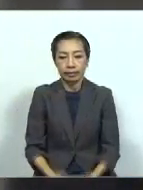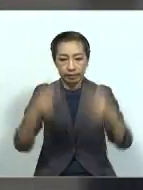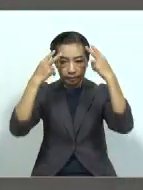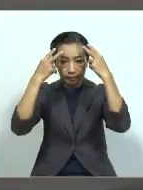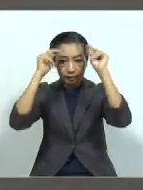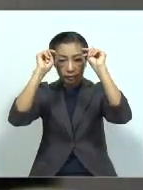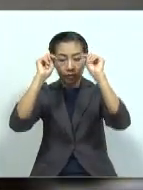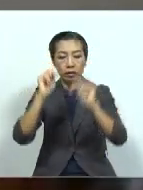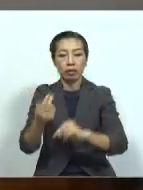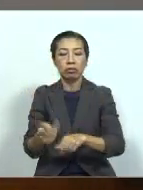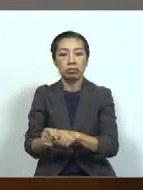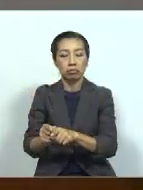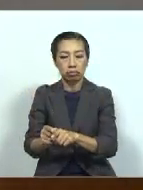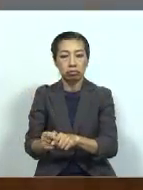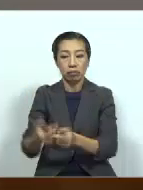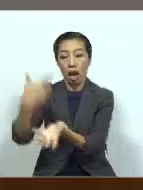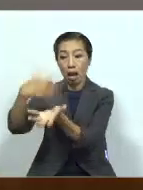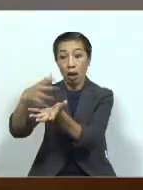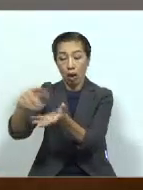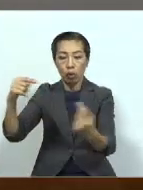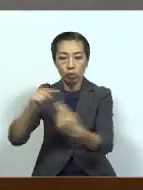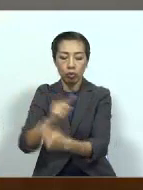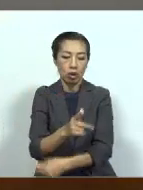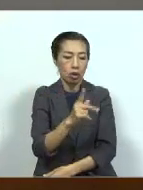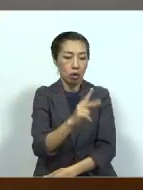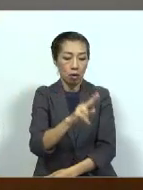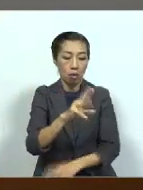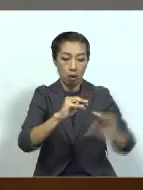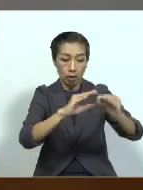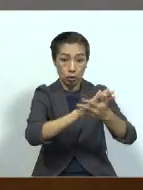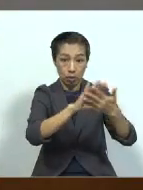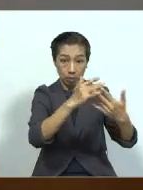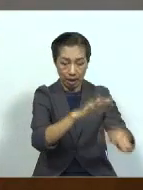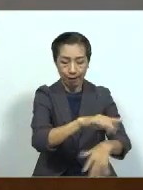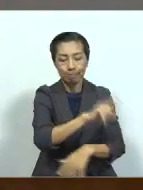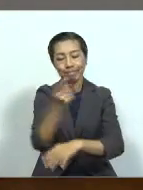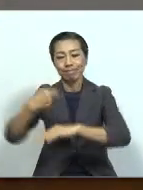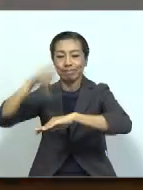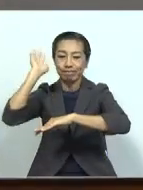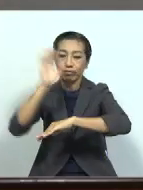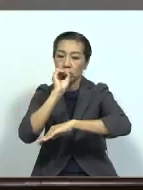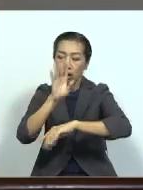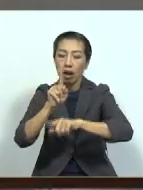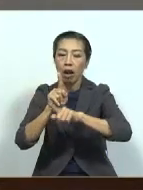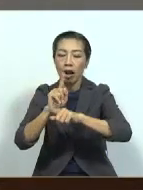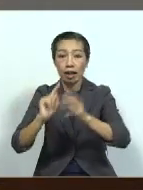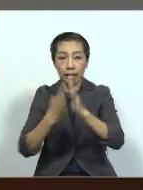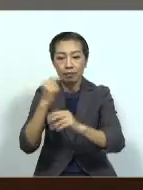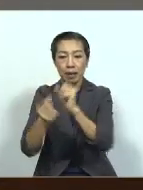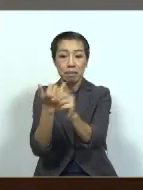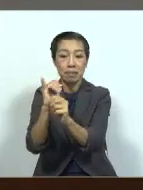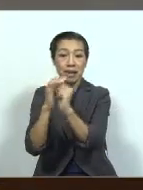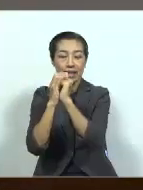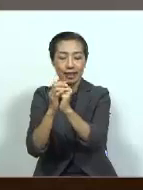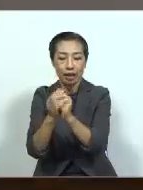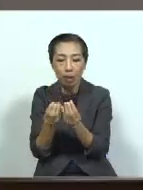กรัฐมนตรีแถลงภายหลังการประชุมคณะรัฐมนตรีครับโดยเริ่มจากการอวยพรเนื่องในเทศกาลตรุษจีนพร้อมกับระบุว่าในที่ประ